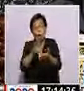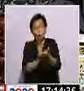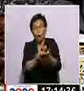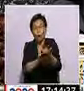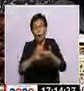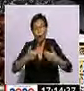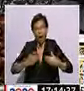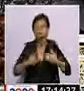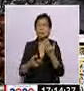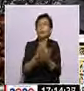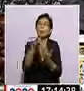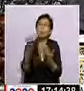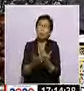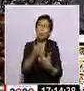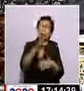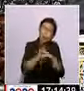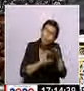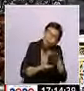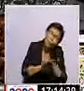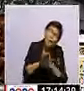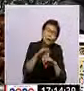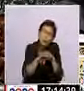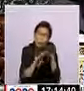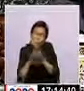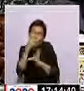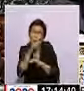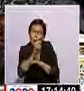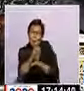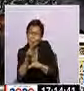sekolah mempunyai kemudahan mesra orang kelainan upaya.